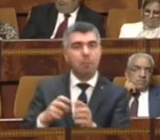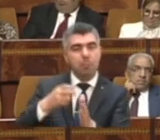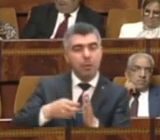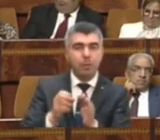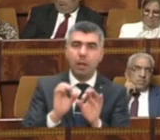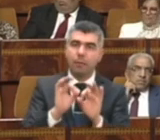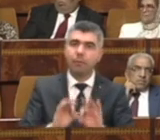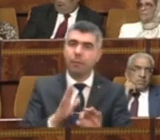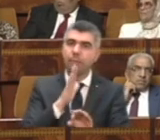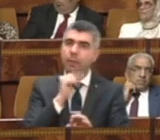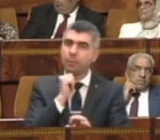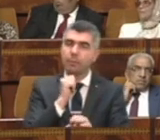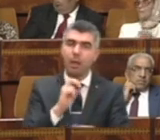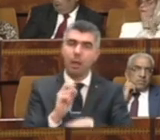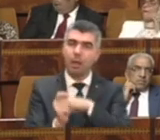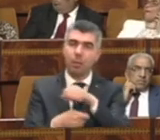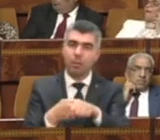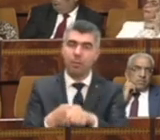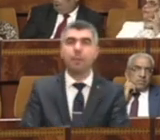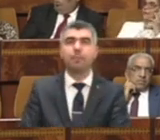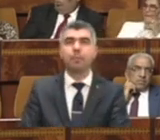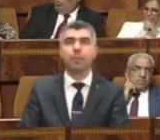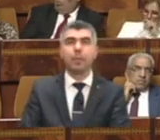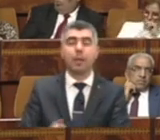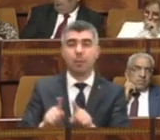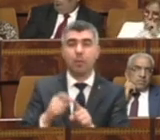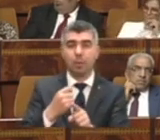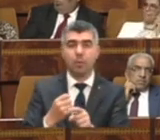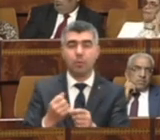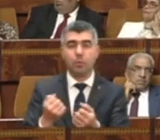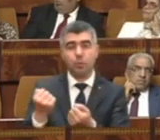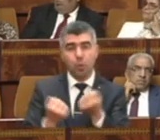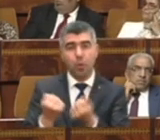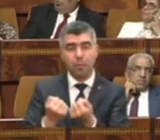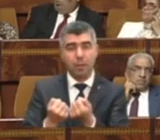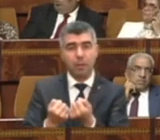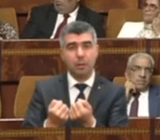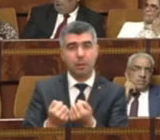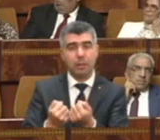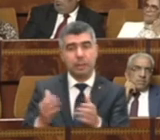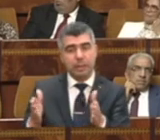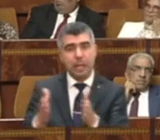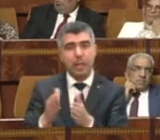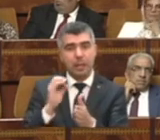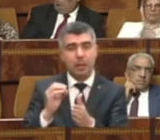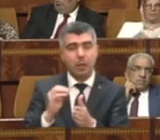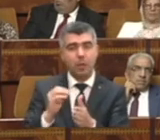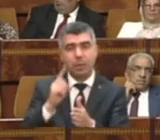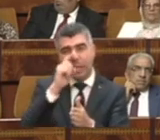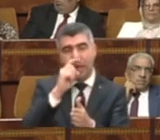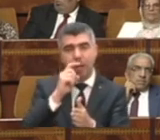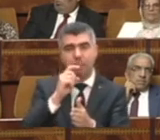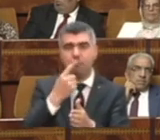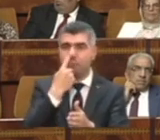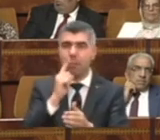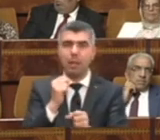وهذا النقل المزدوج اللي تحدثوا عليه السيد الوزير راه اليوم راه ما بقى حتى شي واحد بغاه، ما بقاوش الناس باغيين يخدموا